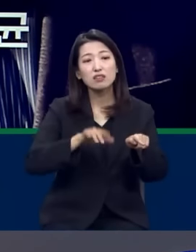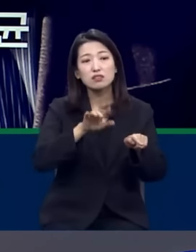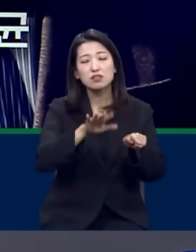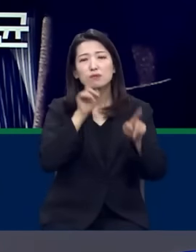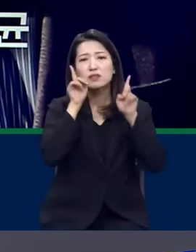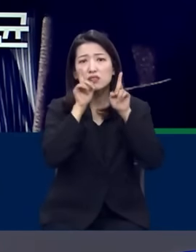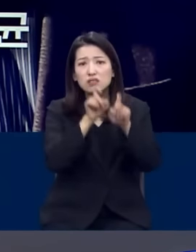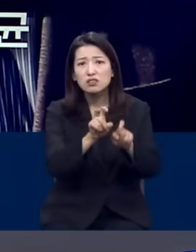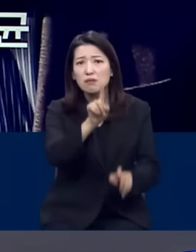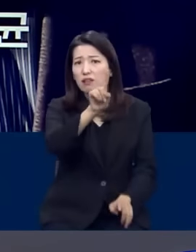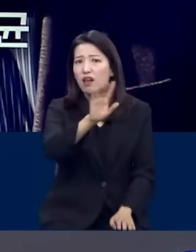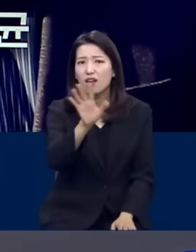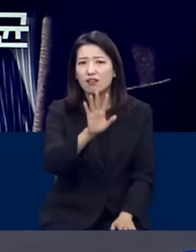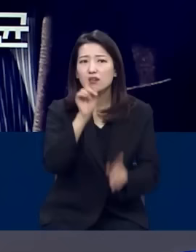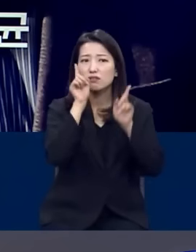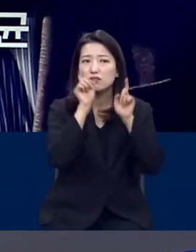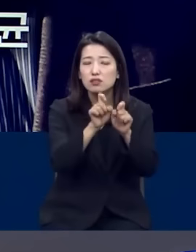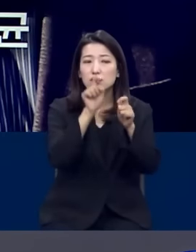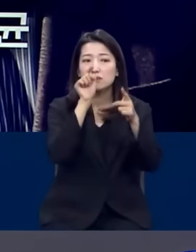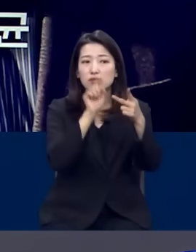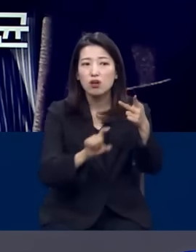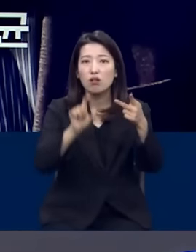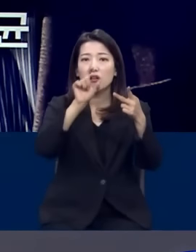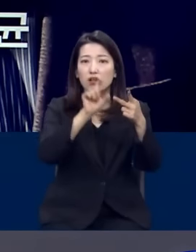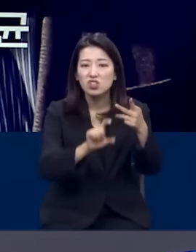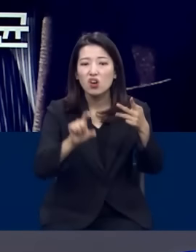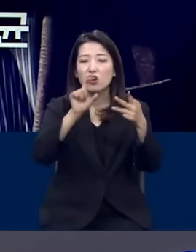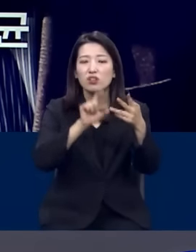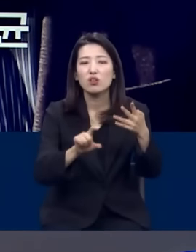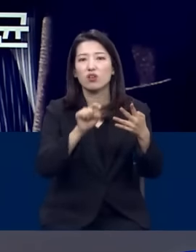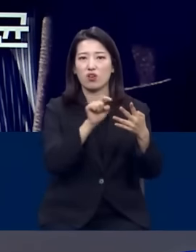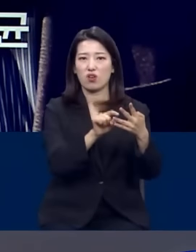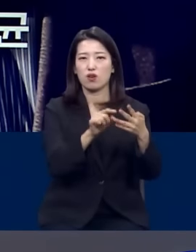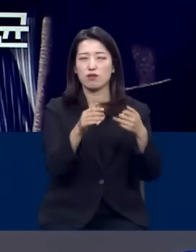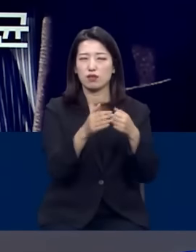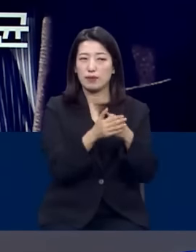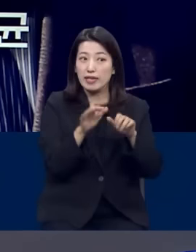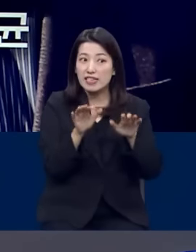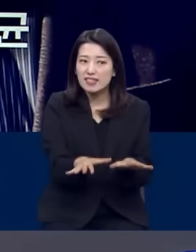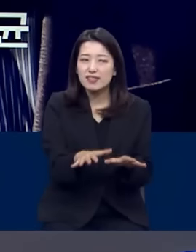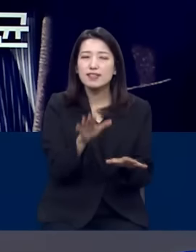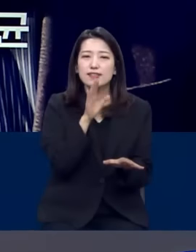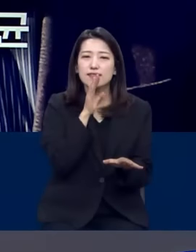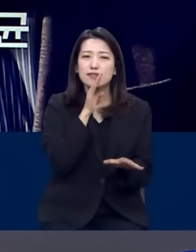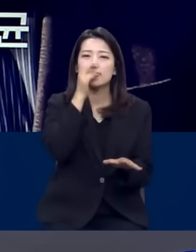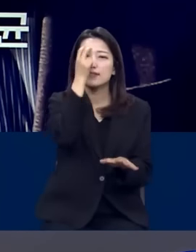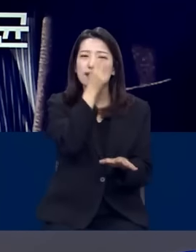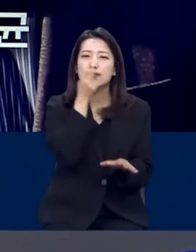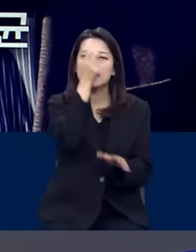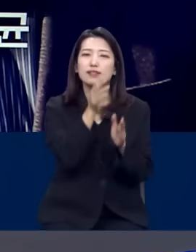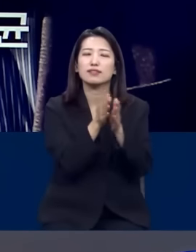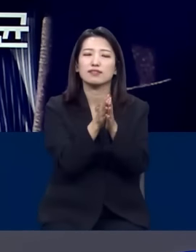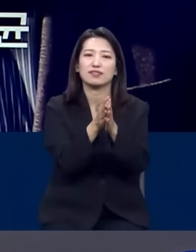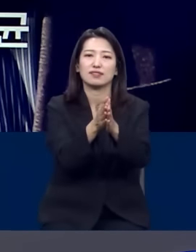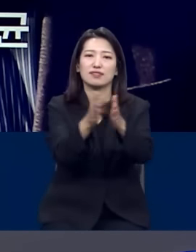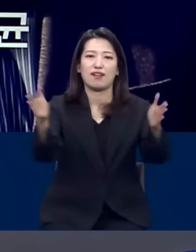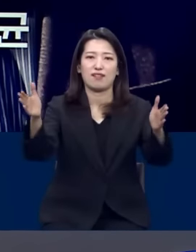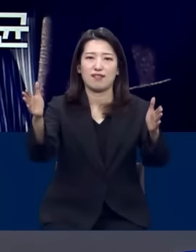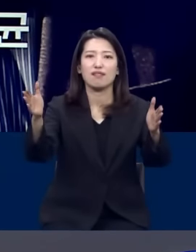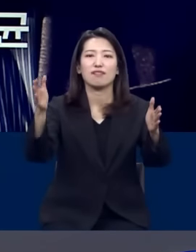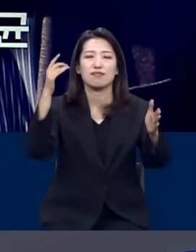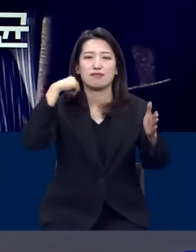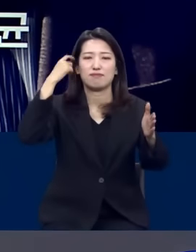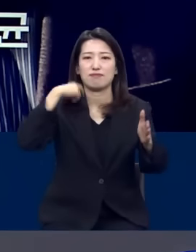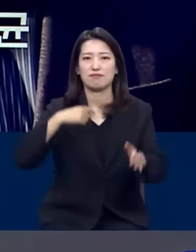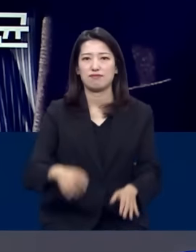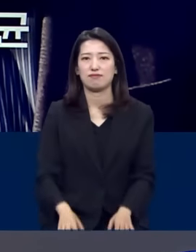검찰 수사에 들어간다고 하면 뭐가 더 붙지 않겠느냐 이제가 진짜 시작이다라는 말씀이에요네 본인이